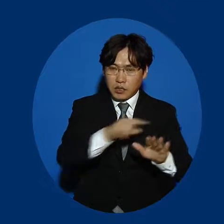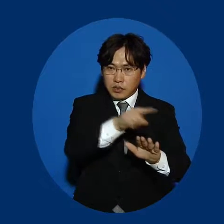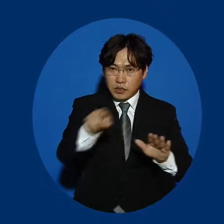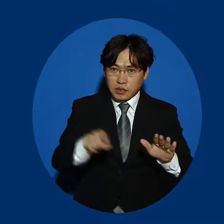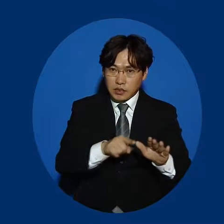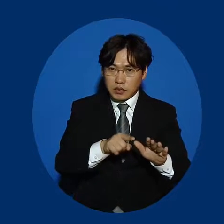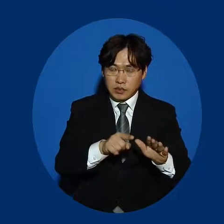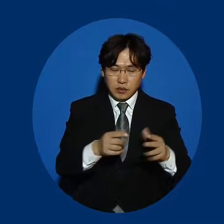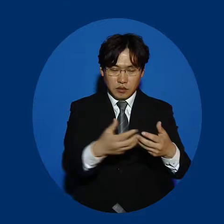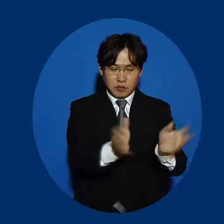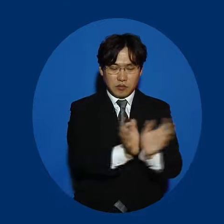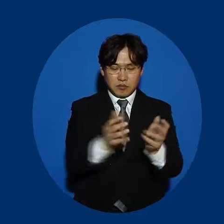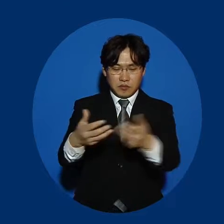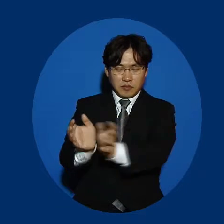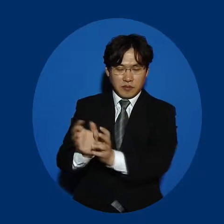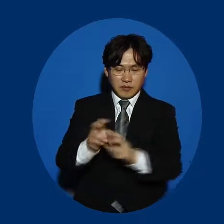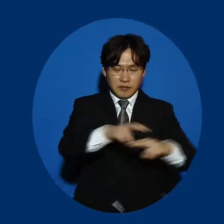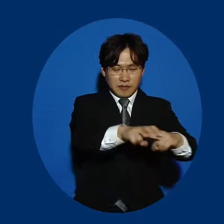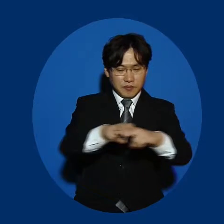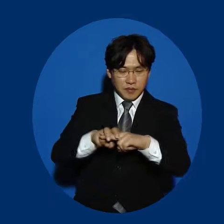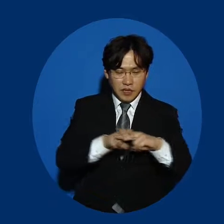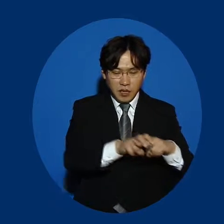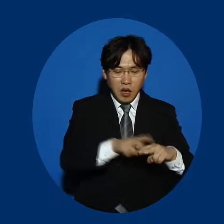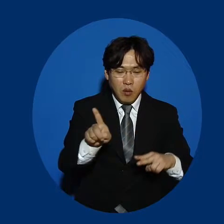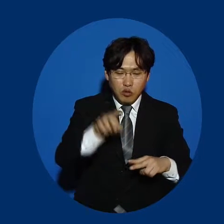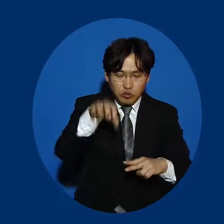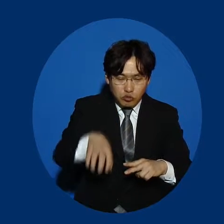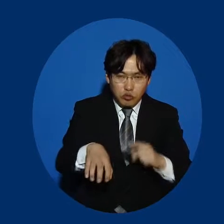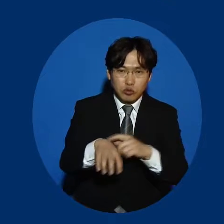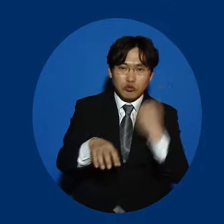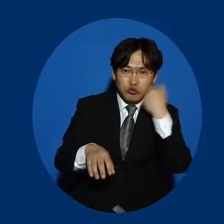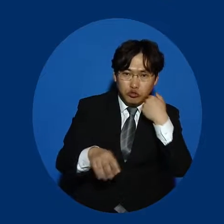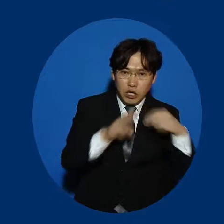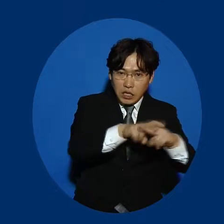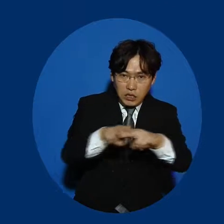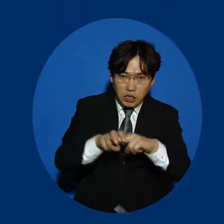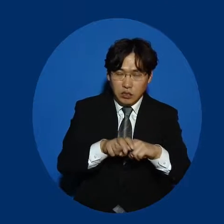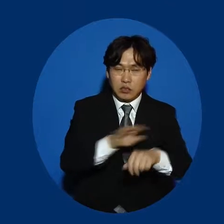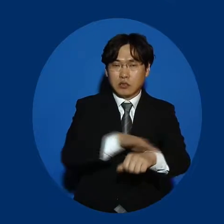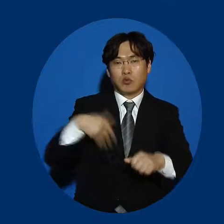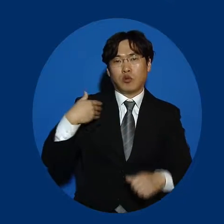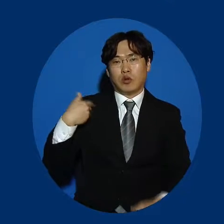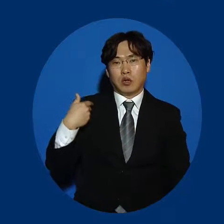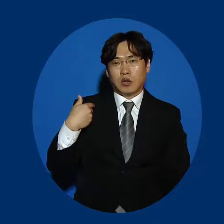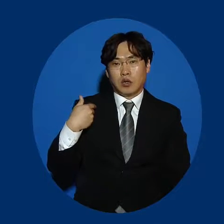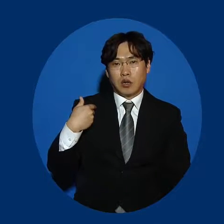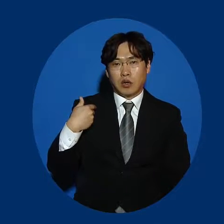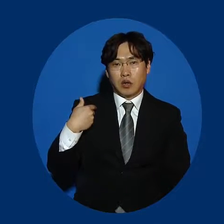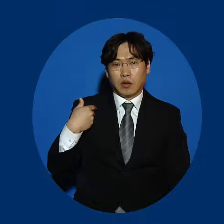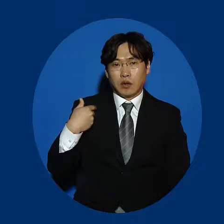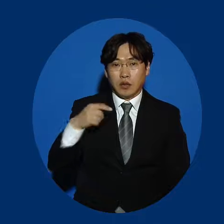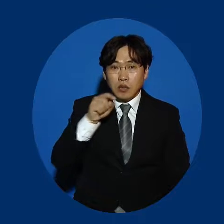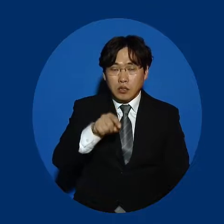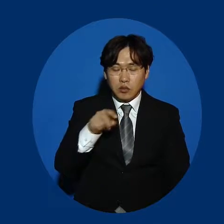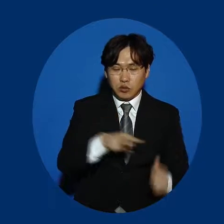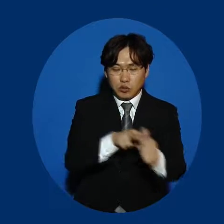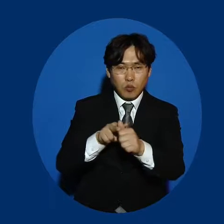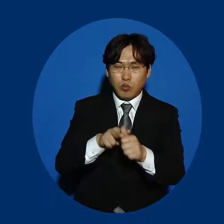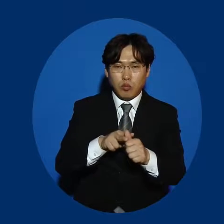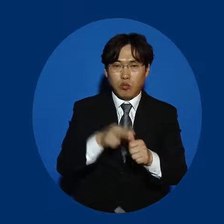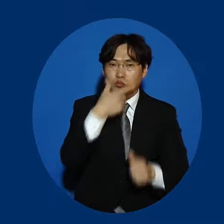라운드 테이블에 어떤 뭐가 있고 누가 앉아 있고 어떤 행위를 하고 있는지 모르잖아요. 이게 비전자적인 정보거든요. 이런